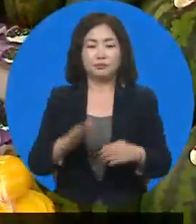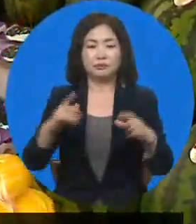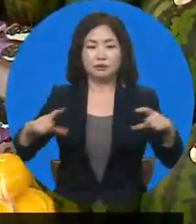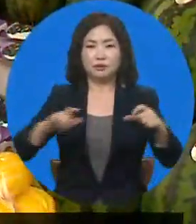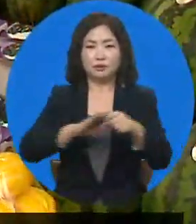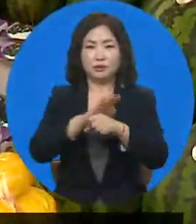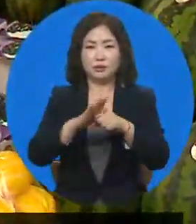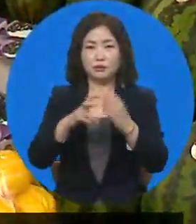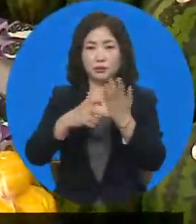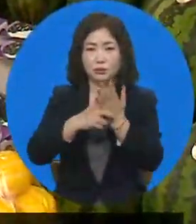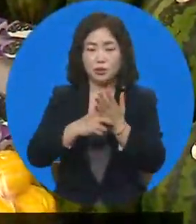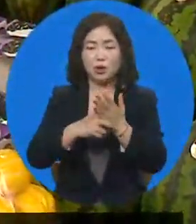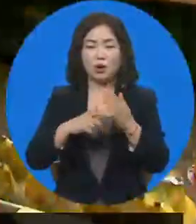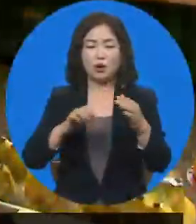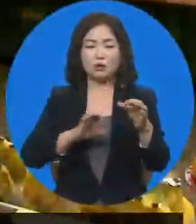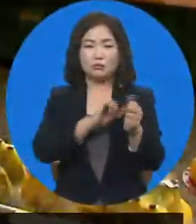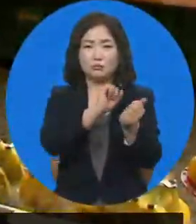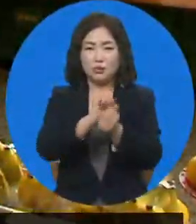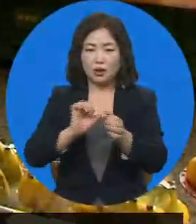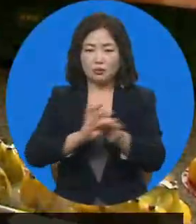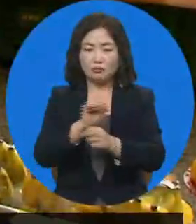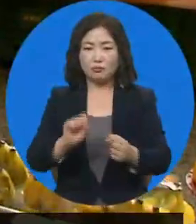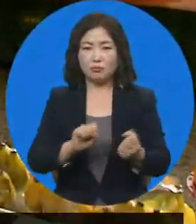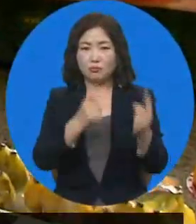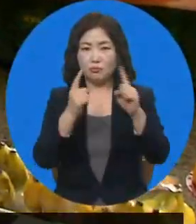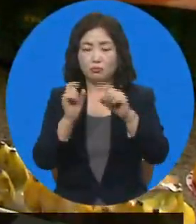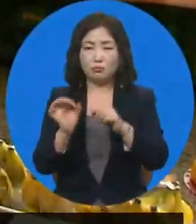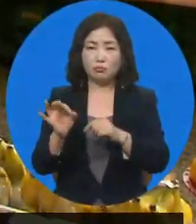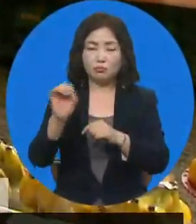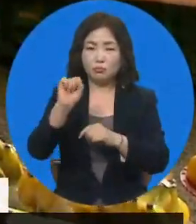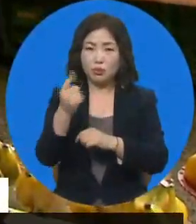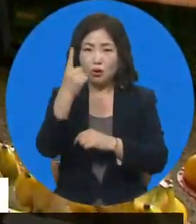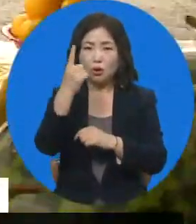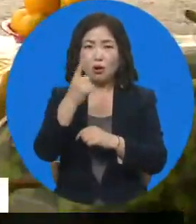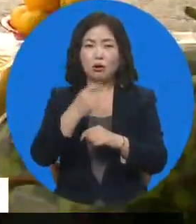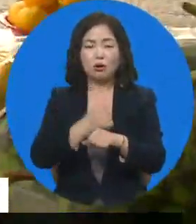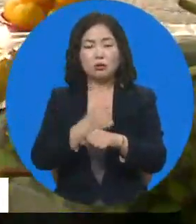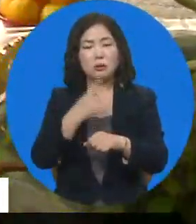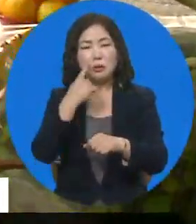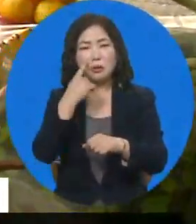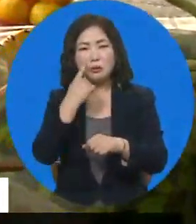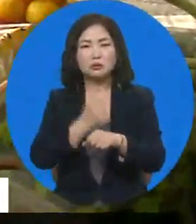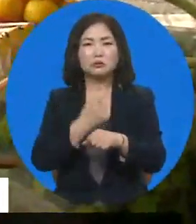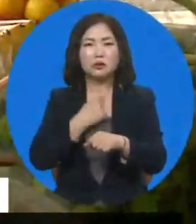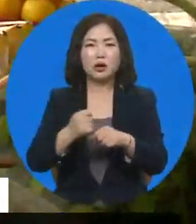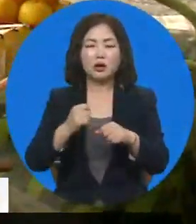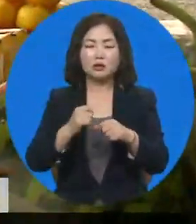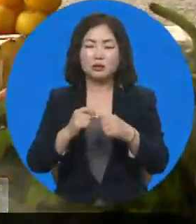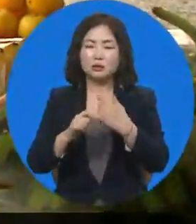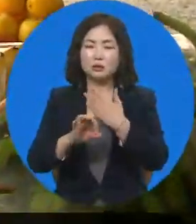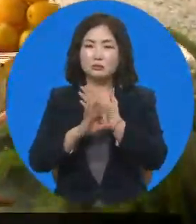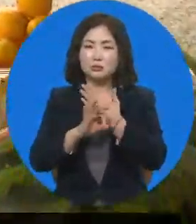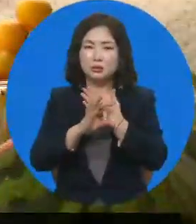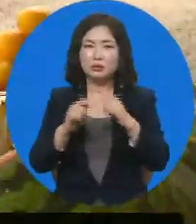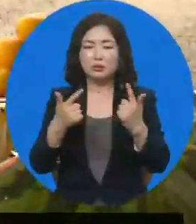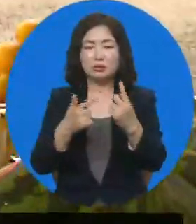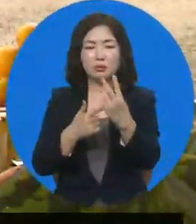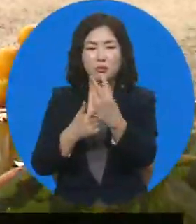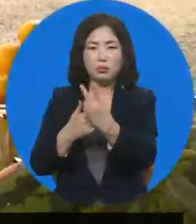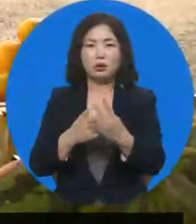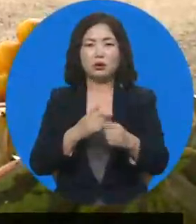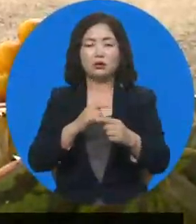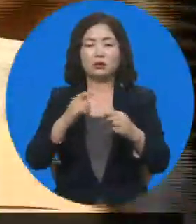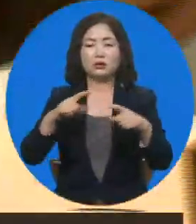상품권이 지역경제 활성화에 마중물이 될 지 너도 나도 해보는 단기 부양책 에서 그칠지 지자체별